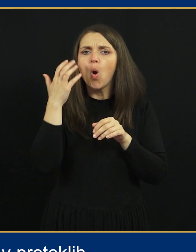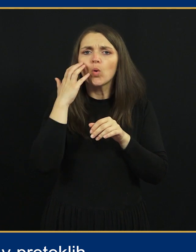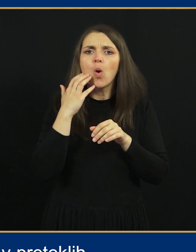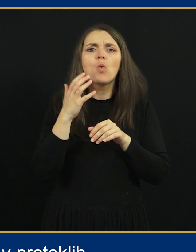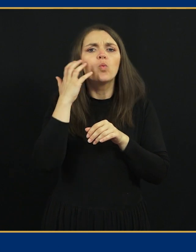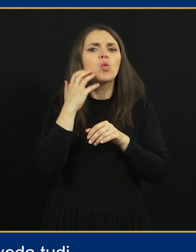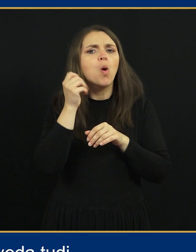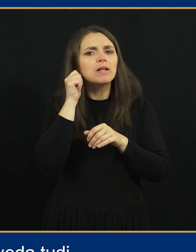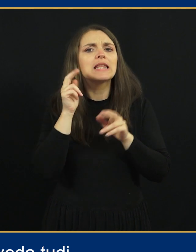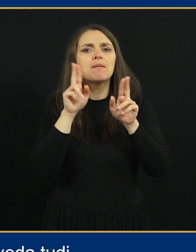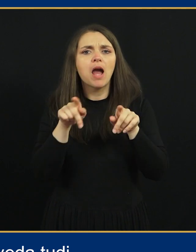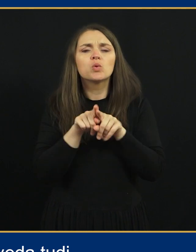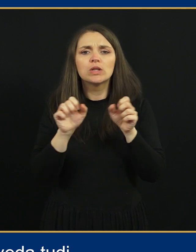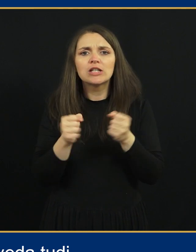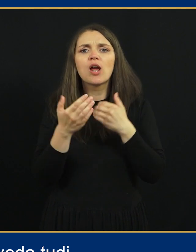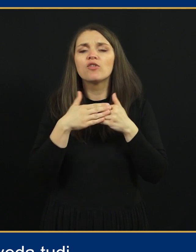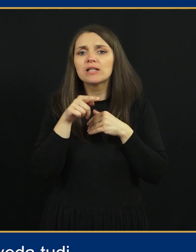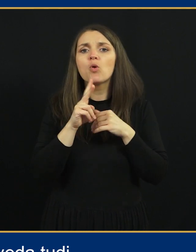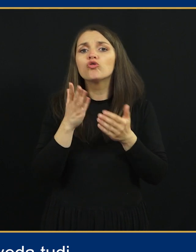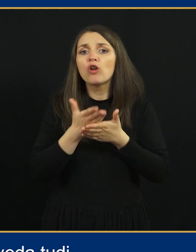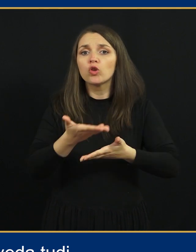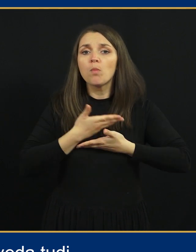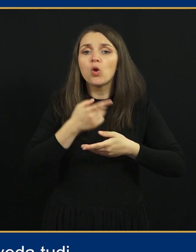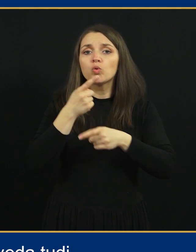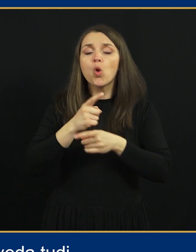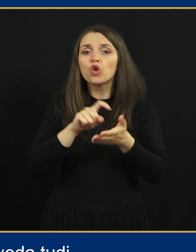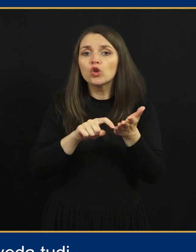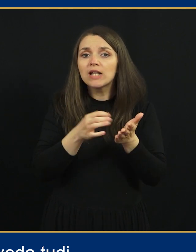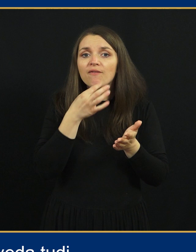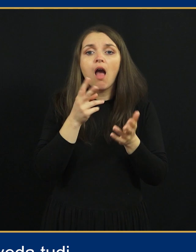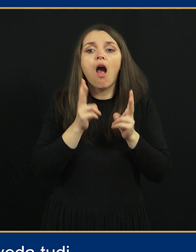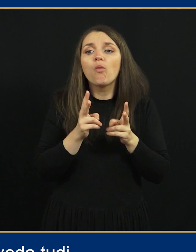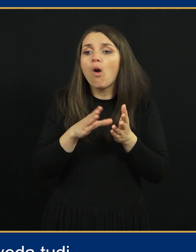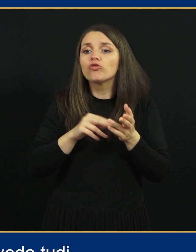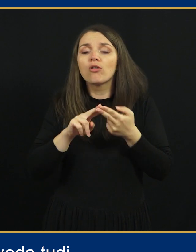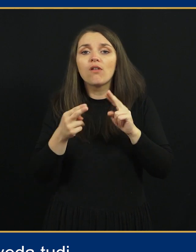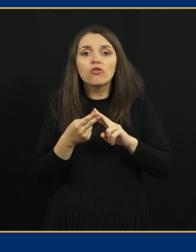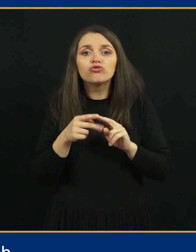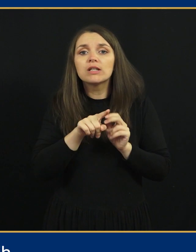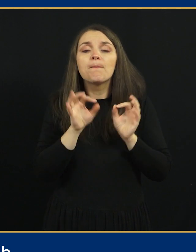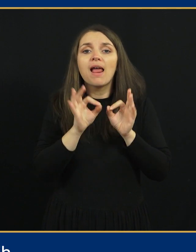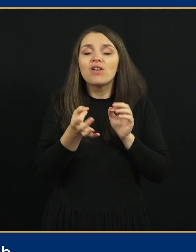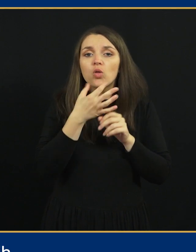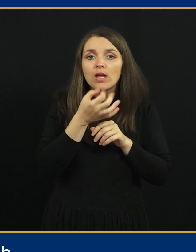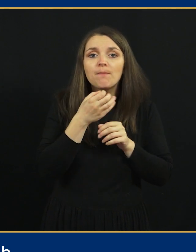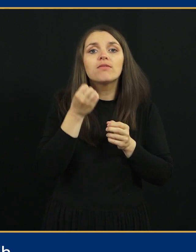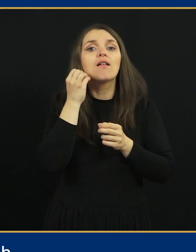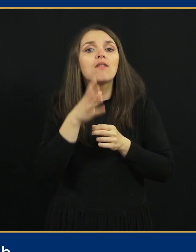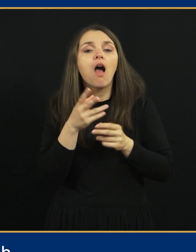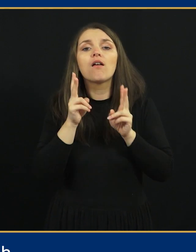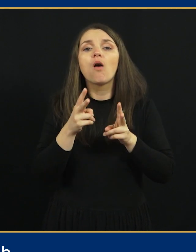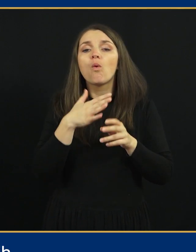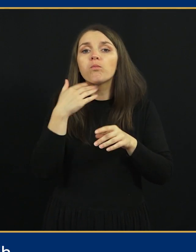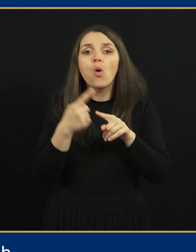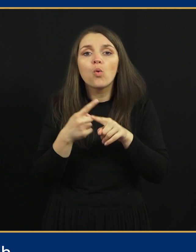urejeno. Veliko Romov in Romkin ima seveda tudi težave s tem, ko že dobijo določena zdravila, kako in na kakšen način jih